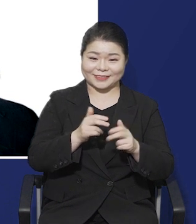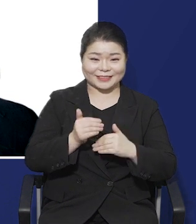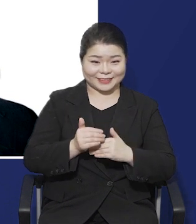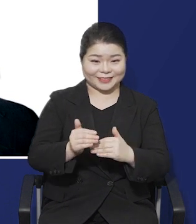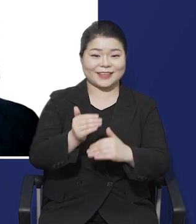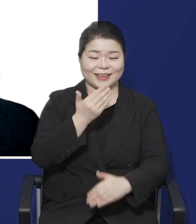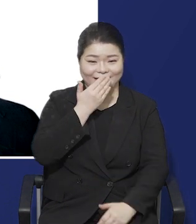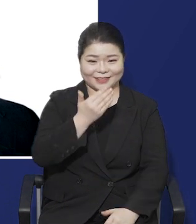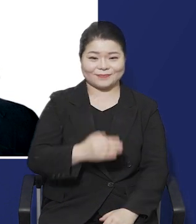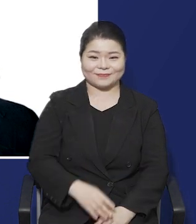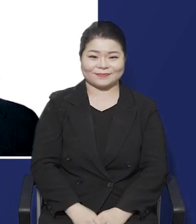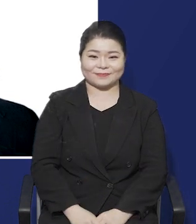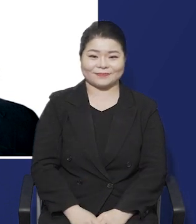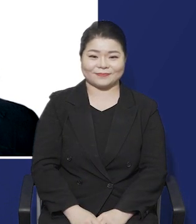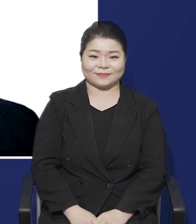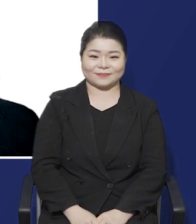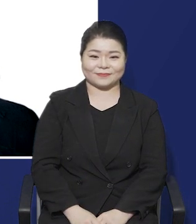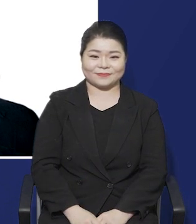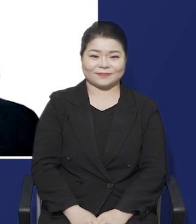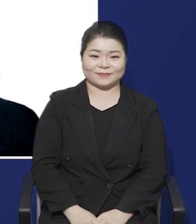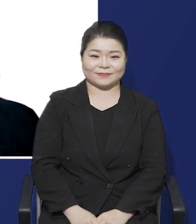진행할 수가 있습니다.